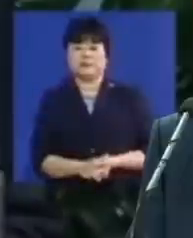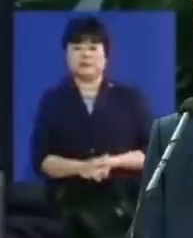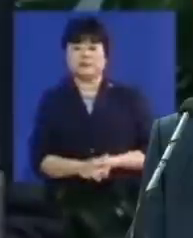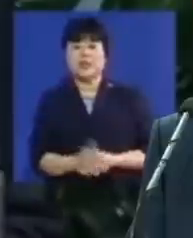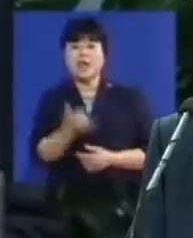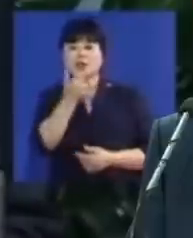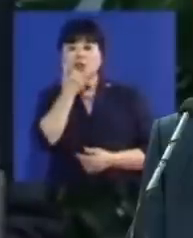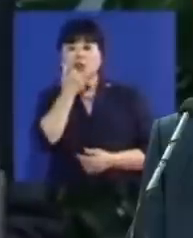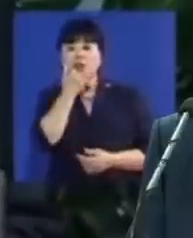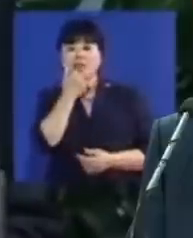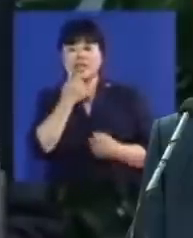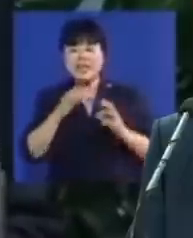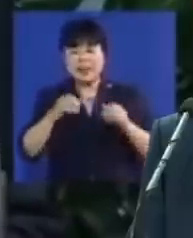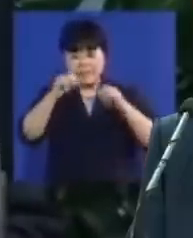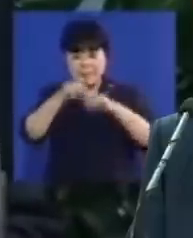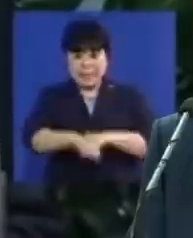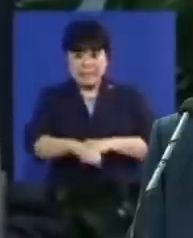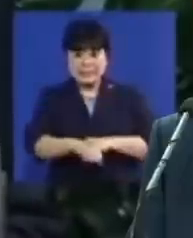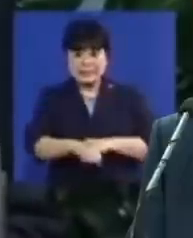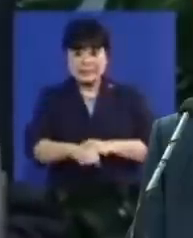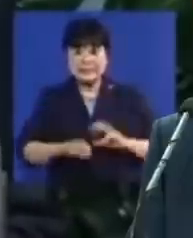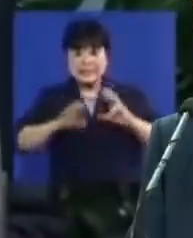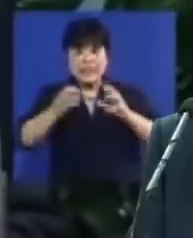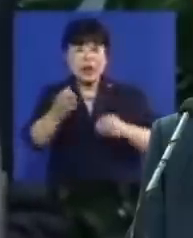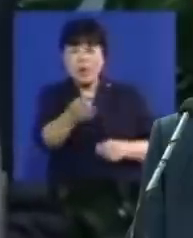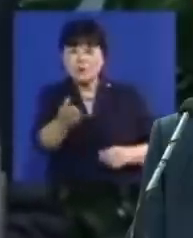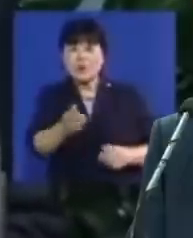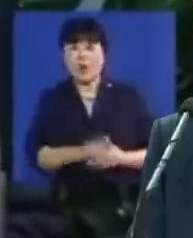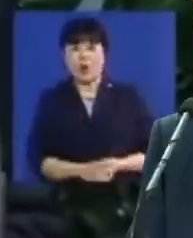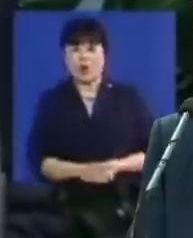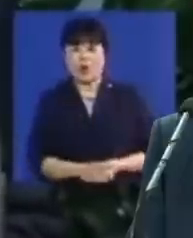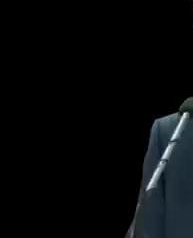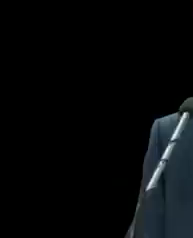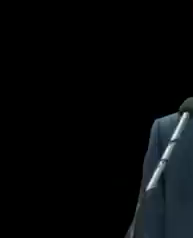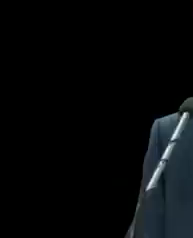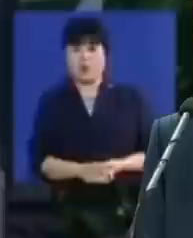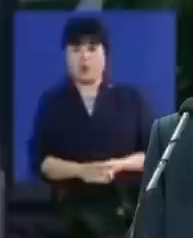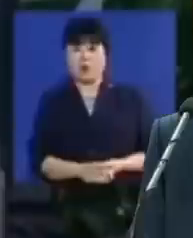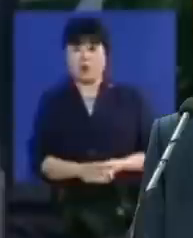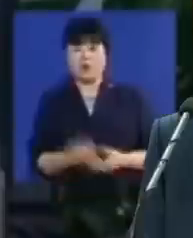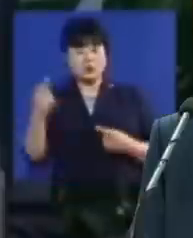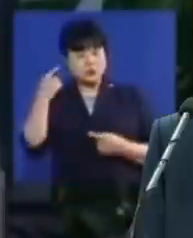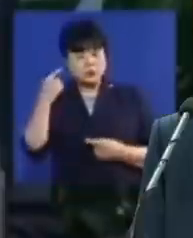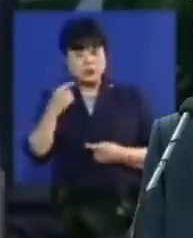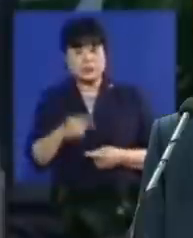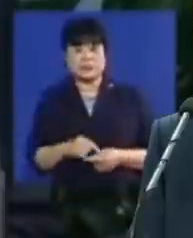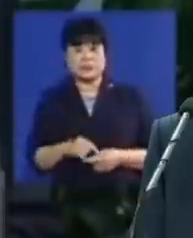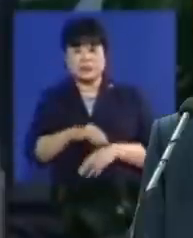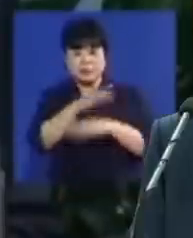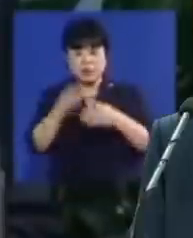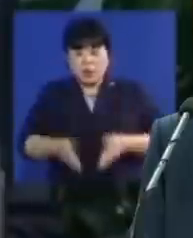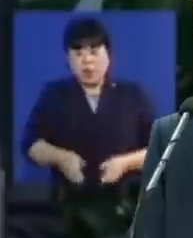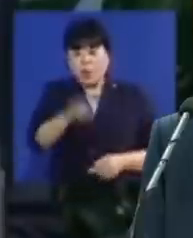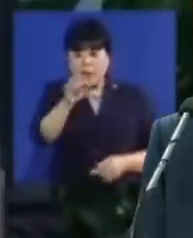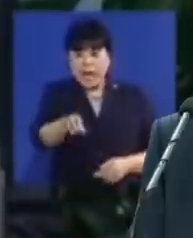나치 독일이 망했으니 나라도 없고 자기는 소식을 들으니까 함부르크 자기